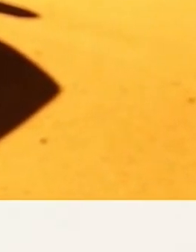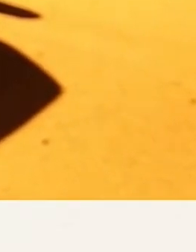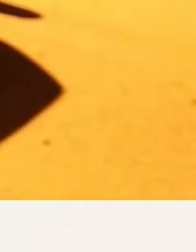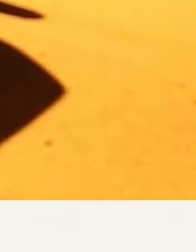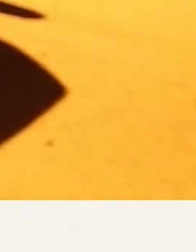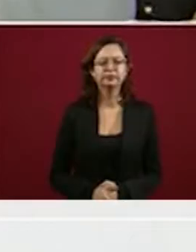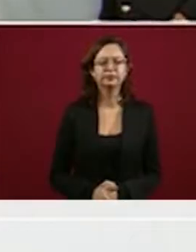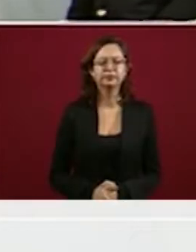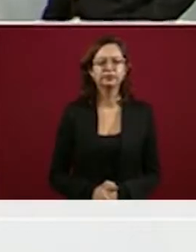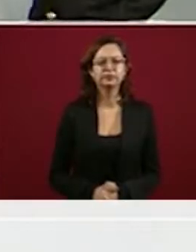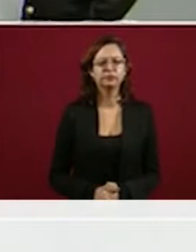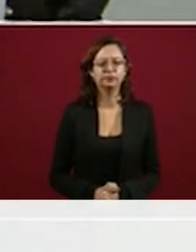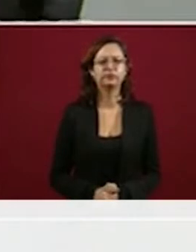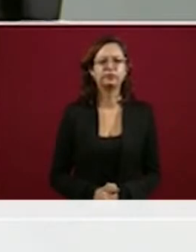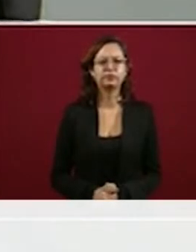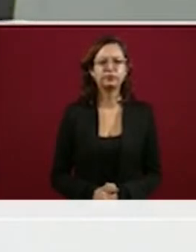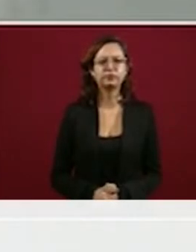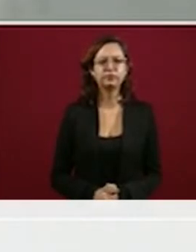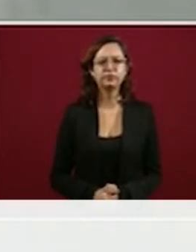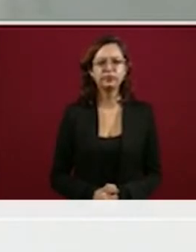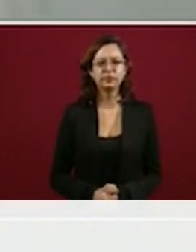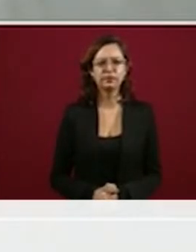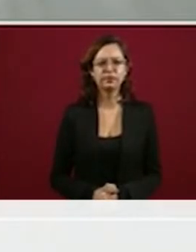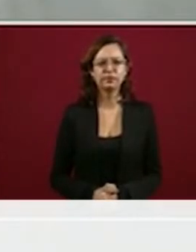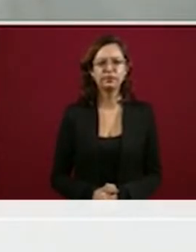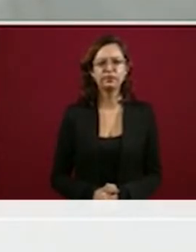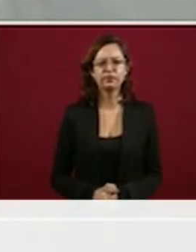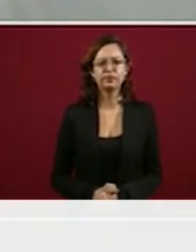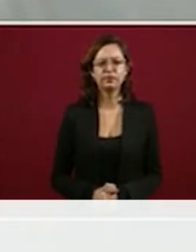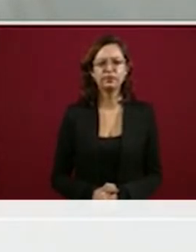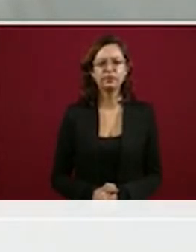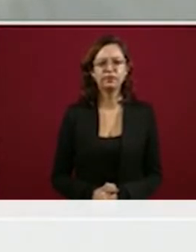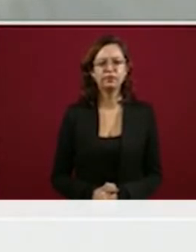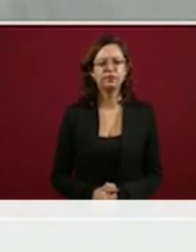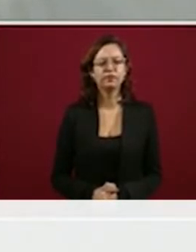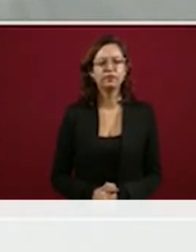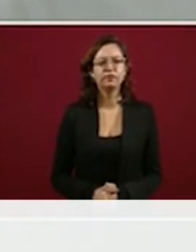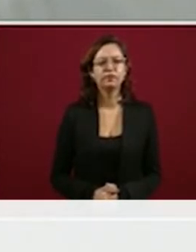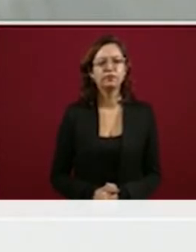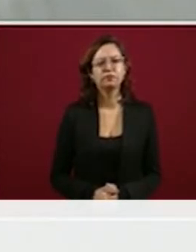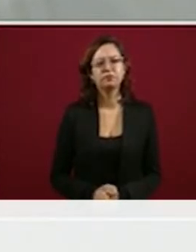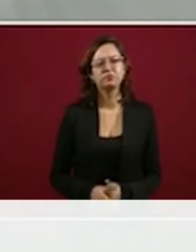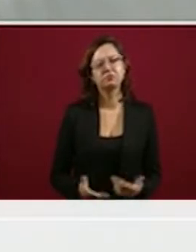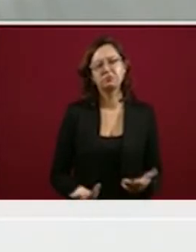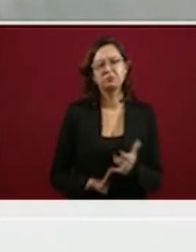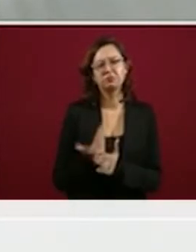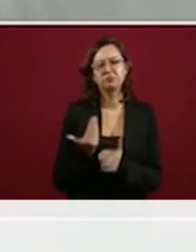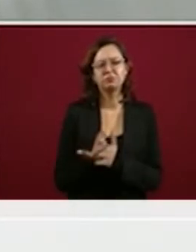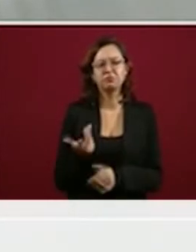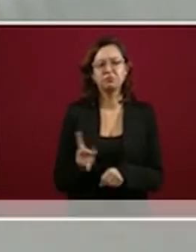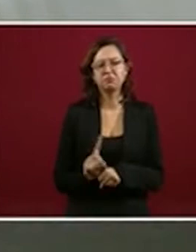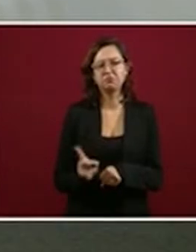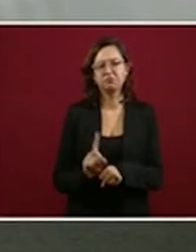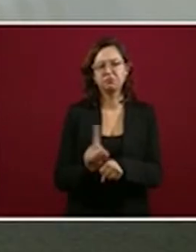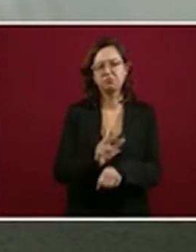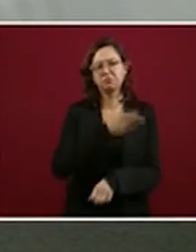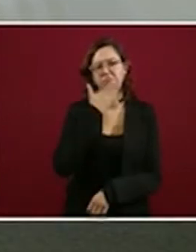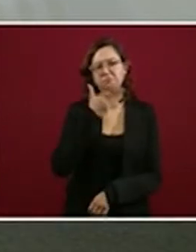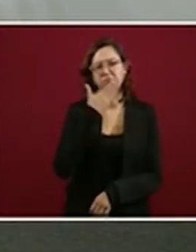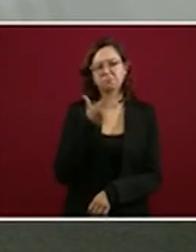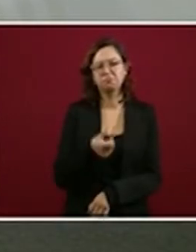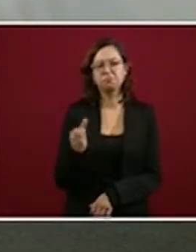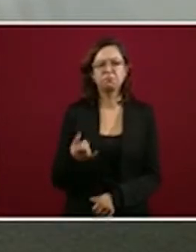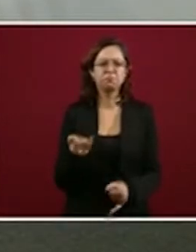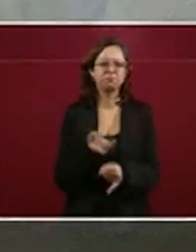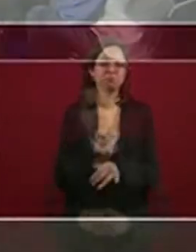로페즈 오브 라 도로 멕시코 대통령은 트럼프 대통령이 제안을 감사한다 고 밝혔습니다 낯섦 아냐 나 하지만 마약 조직 소탕 은